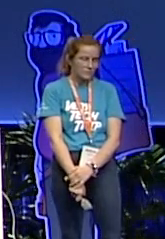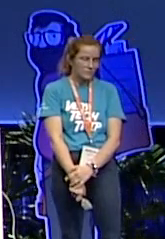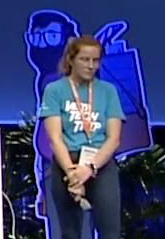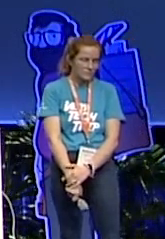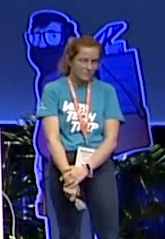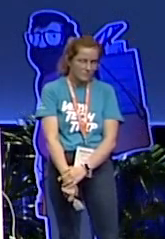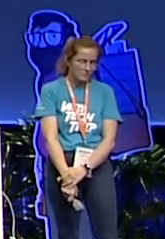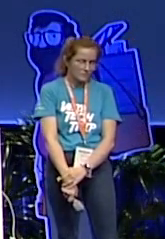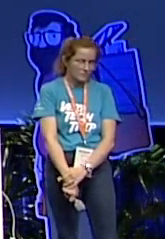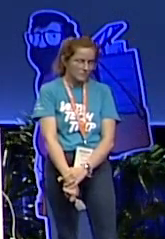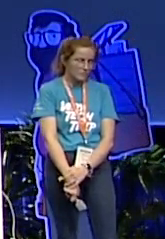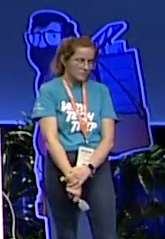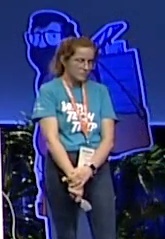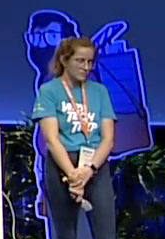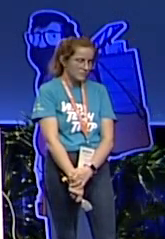pour notre cas d'usage.